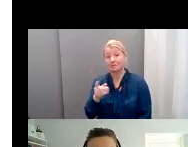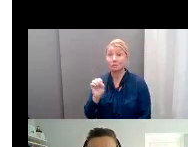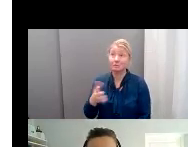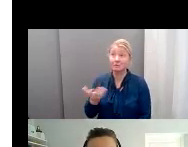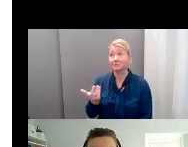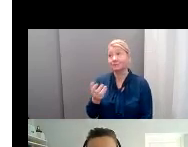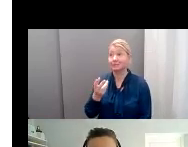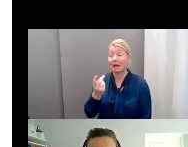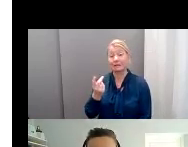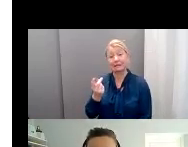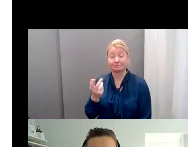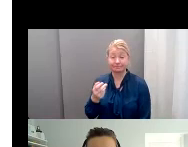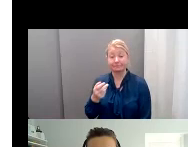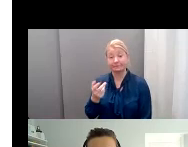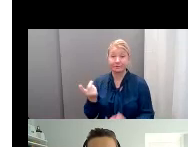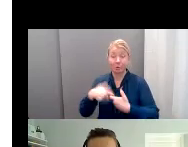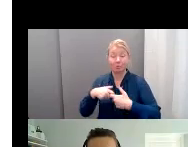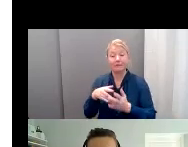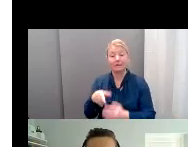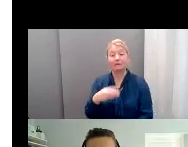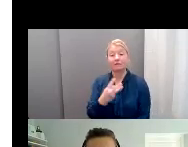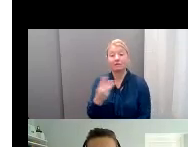inlägg som är